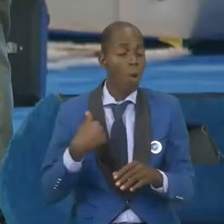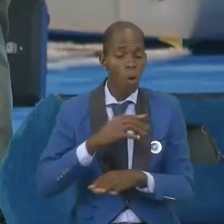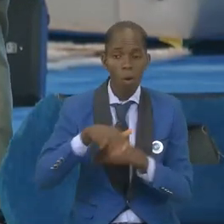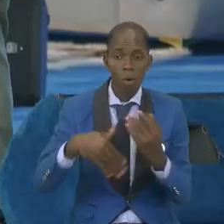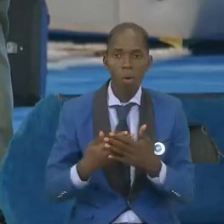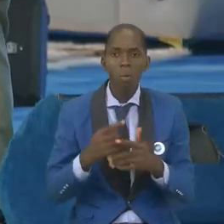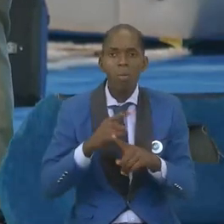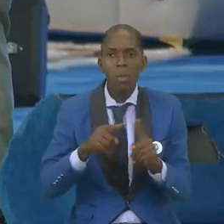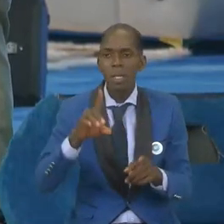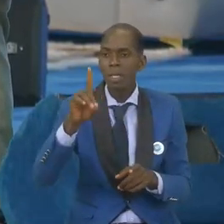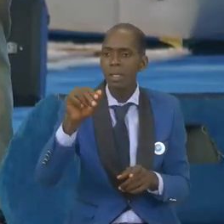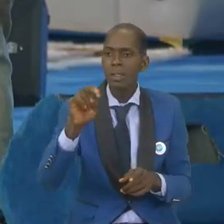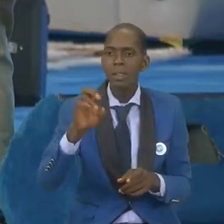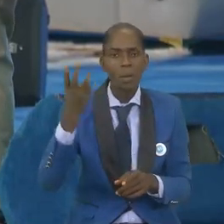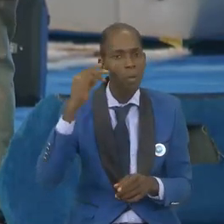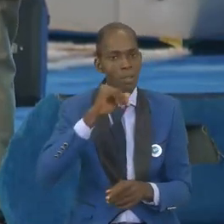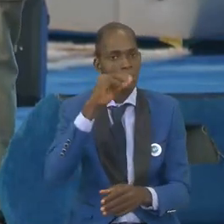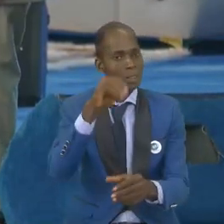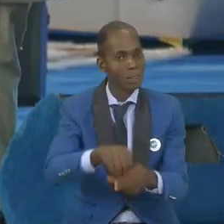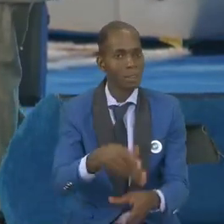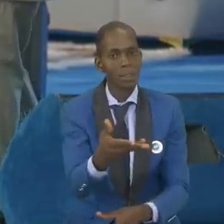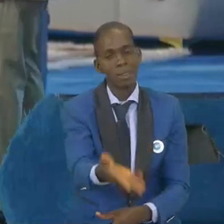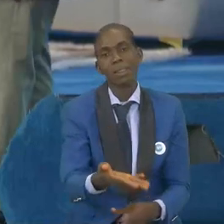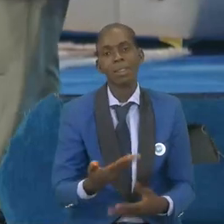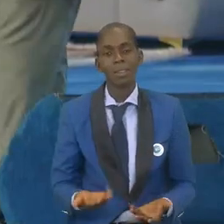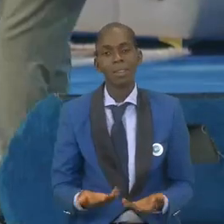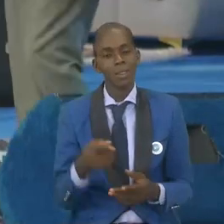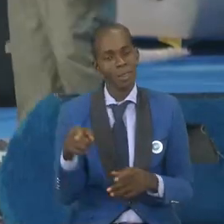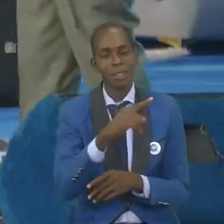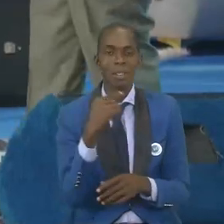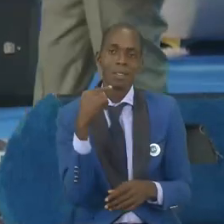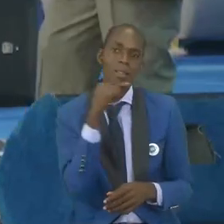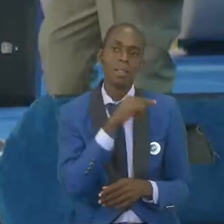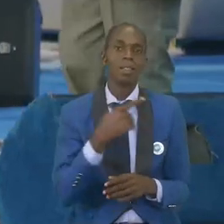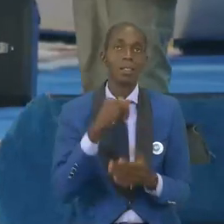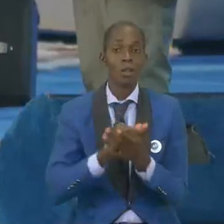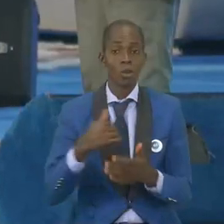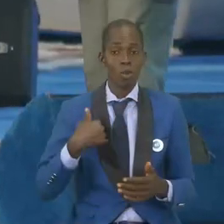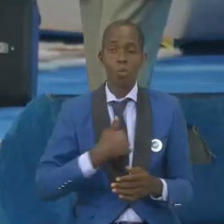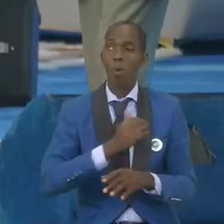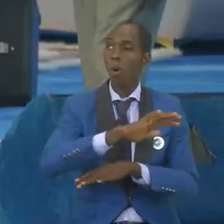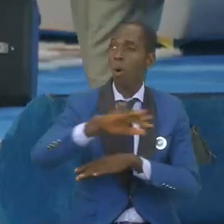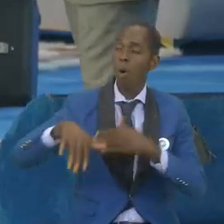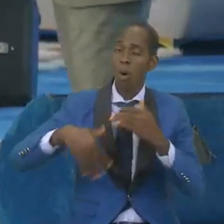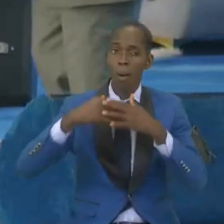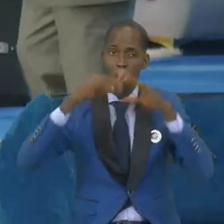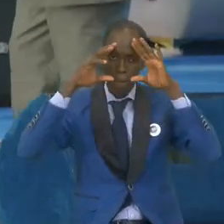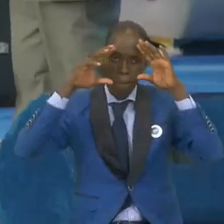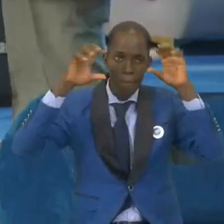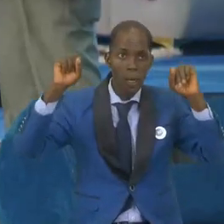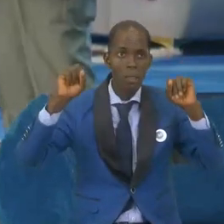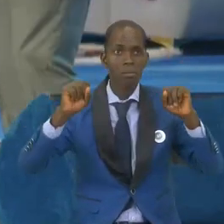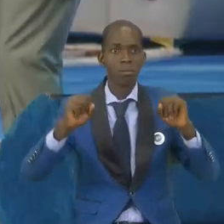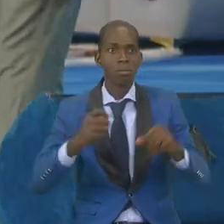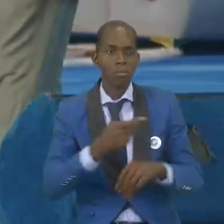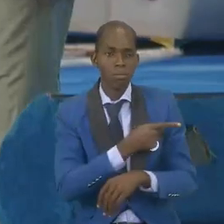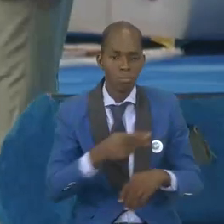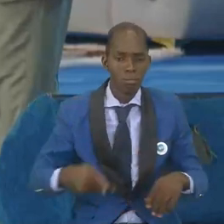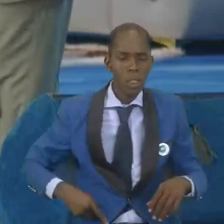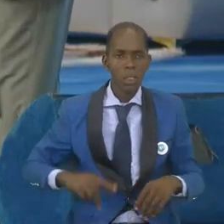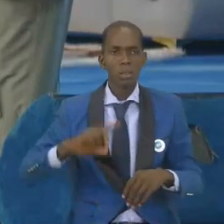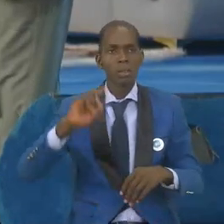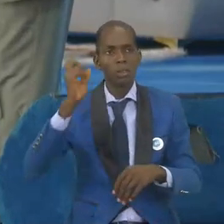sommes entendus que ceci doit être fait. Daniel n'était même pas là avec eux. Tous les chefs du royaume,